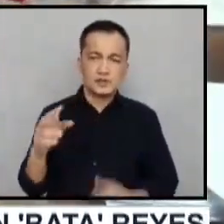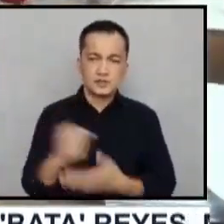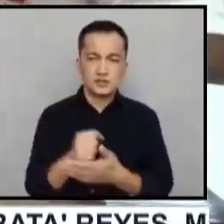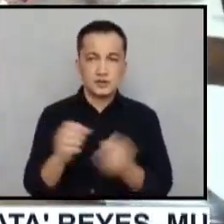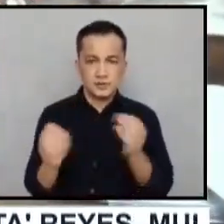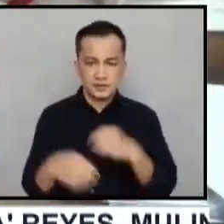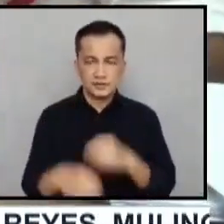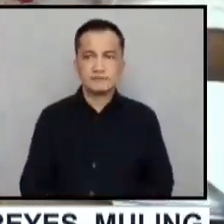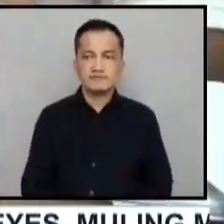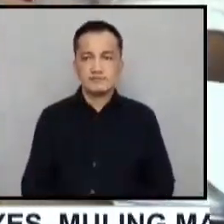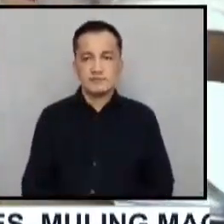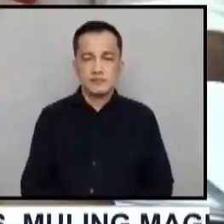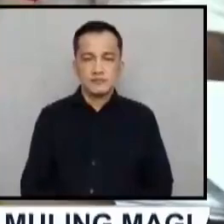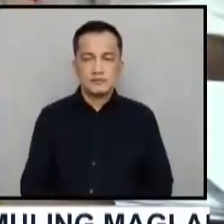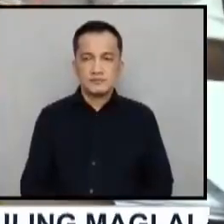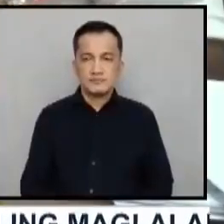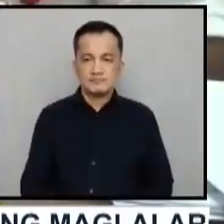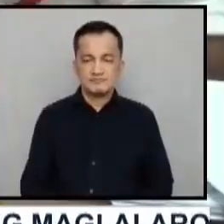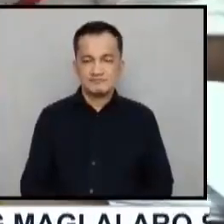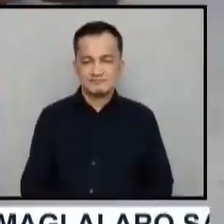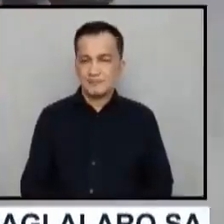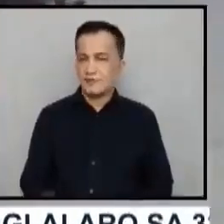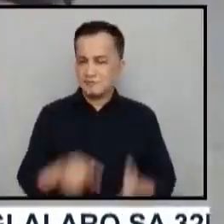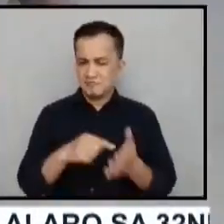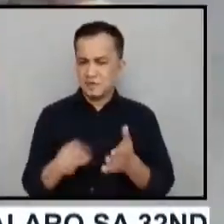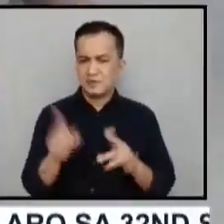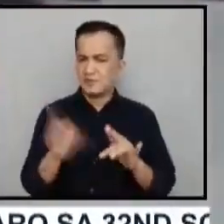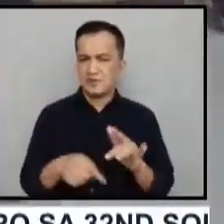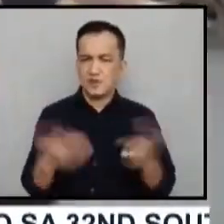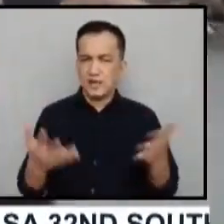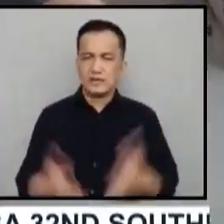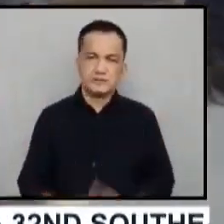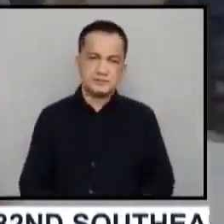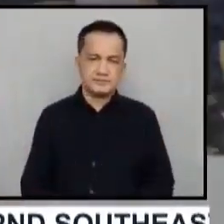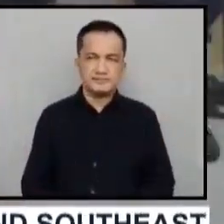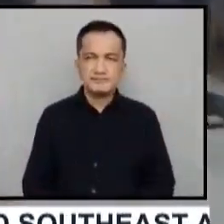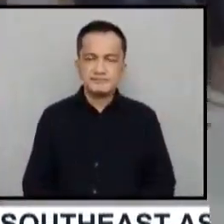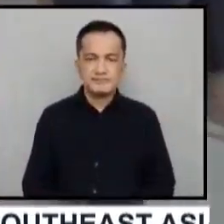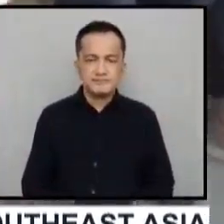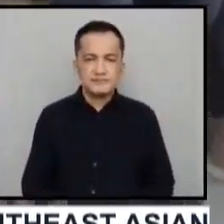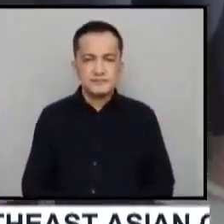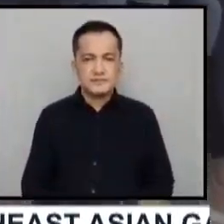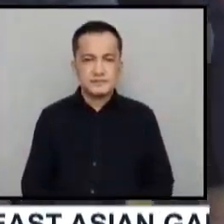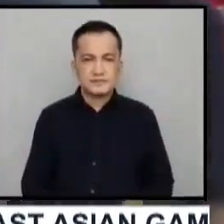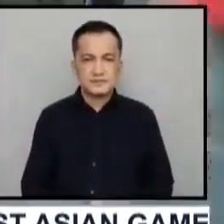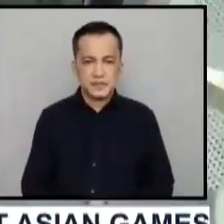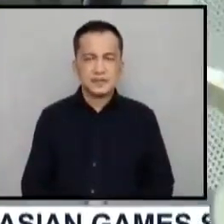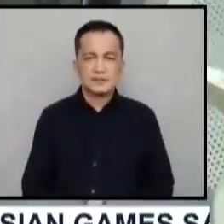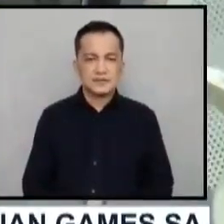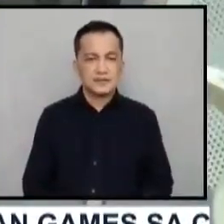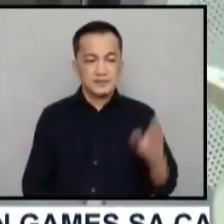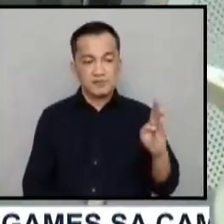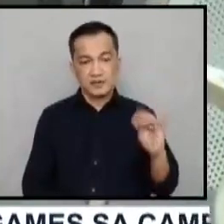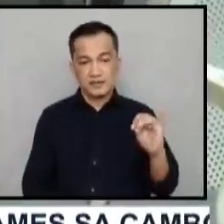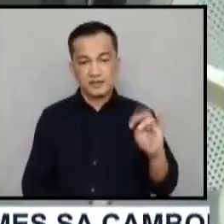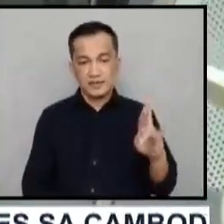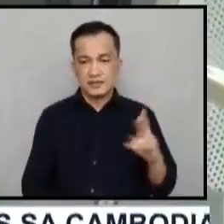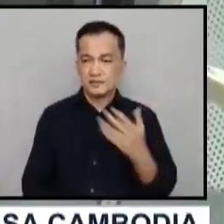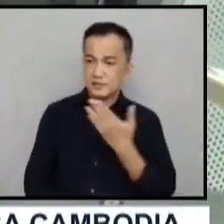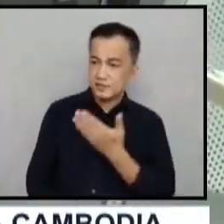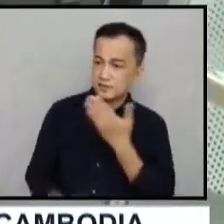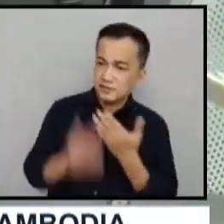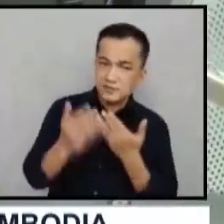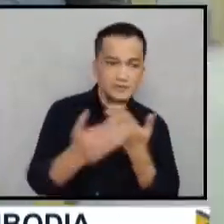na walang babayarang penalties. Kaya naman nagpapasalamat ang BIR sa lahat ng mga Filipino taxpayers